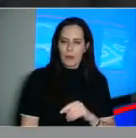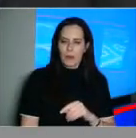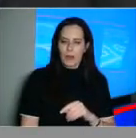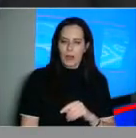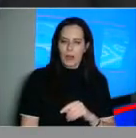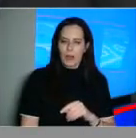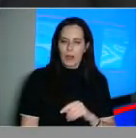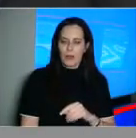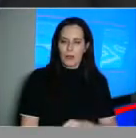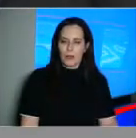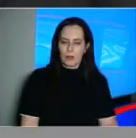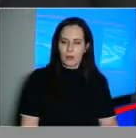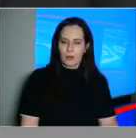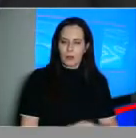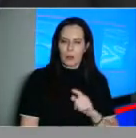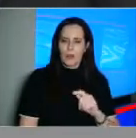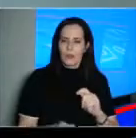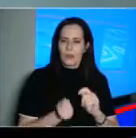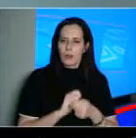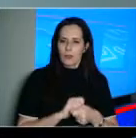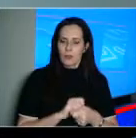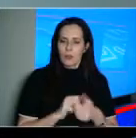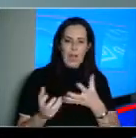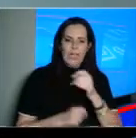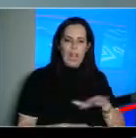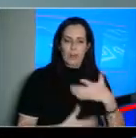אז היא פתחה את זה לקרובי החשוכי הילדים.